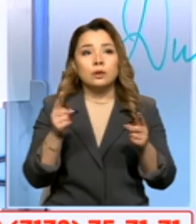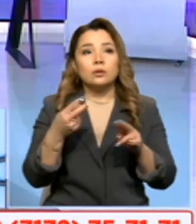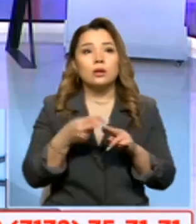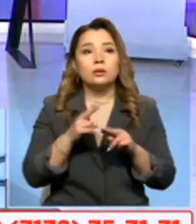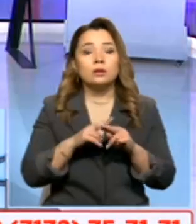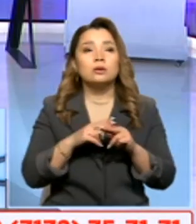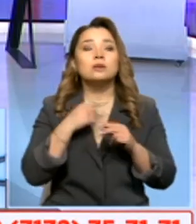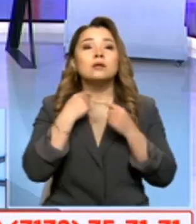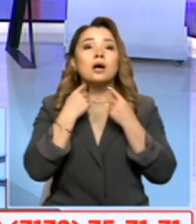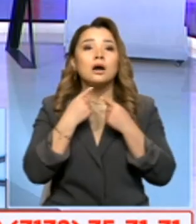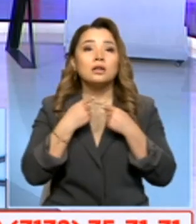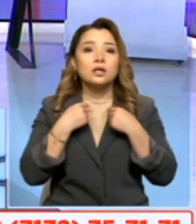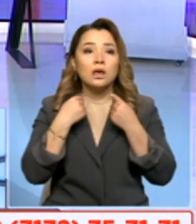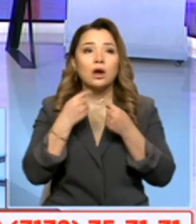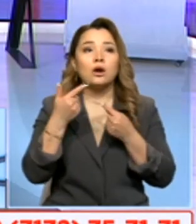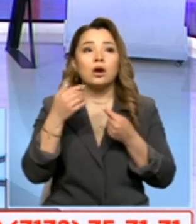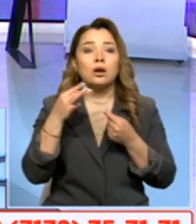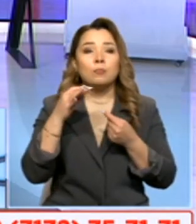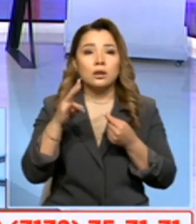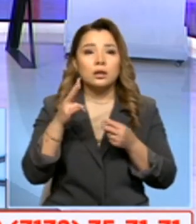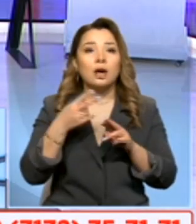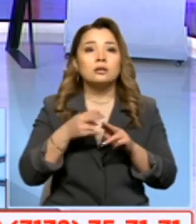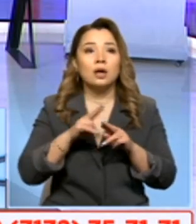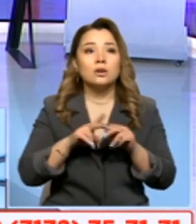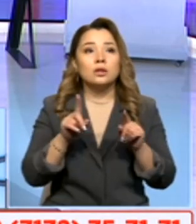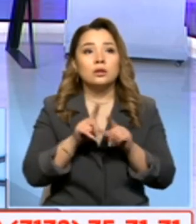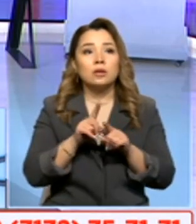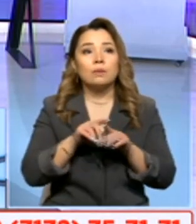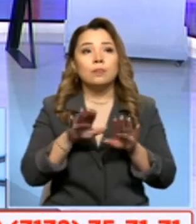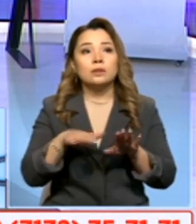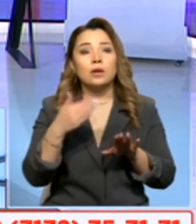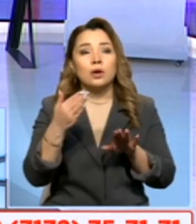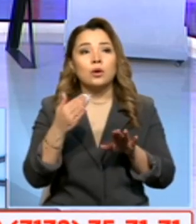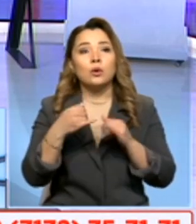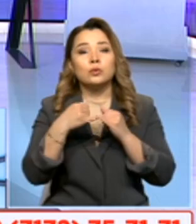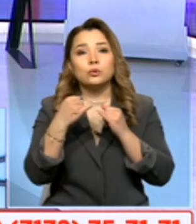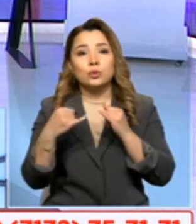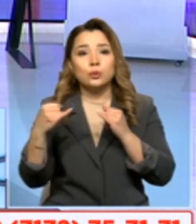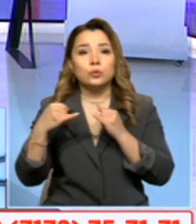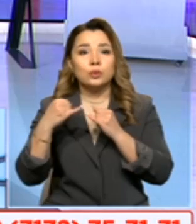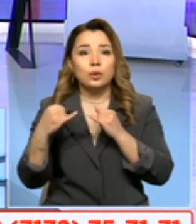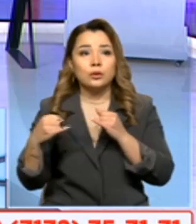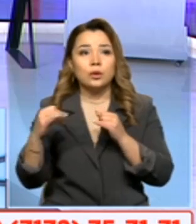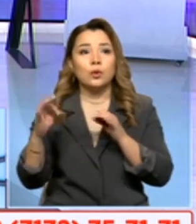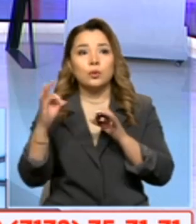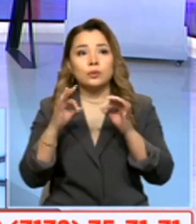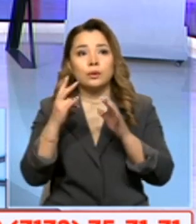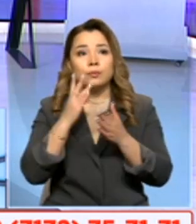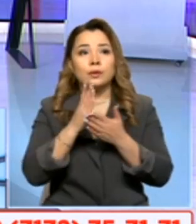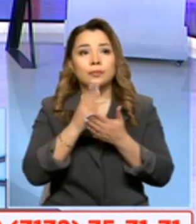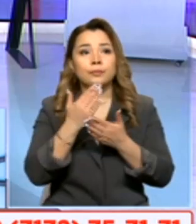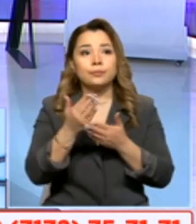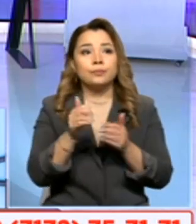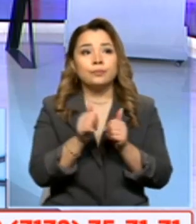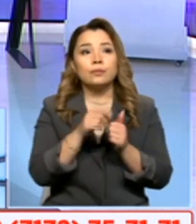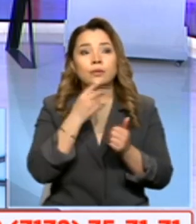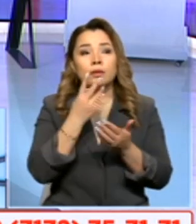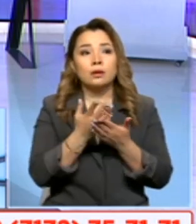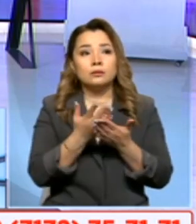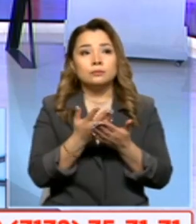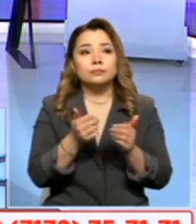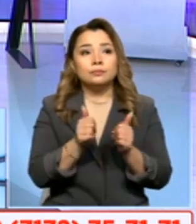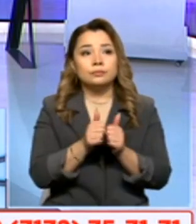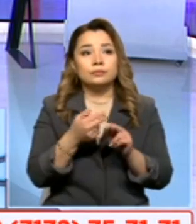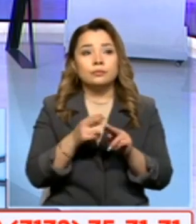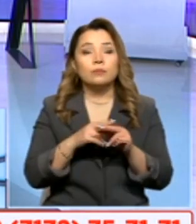Мына қалқанша бездің гормондарында, қалқанша безде мынандай түйіндер болып тұрған кезде, міне мысалы, Арайханның қасында көрсете қояйын,